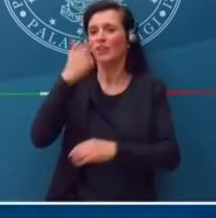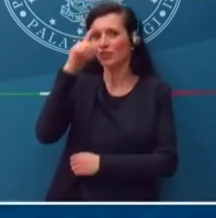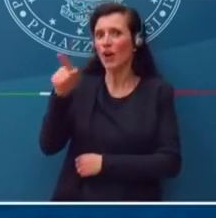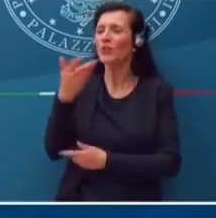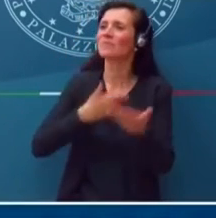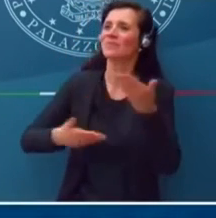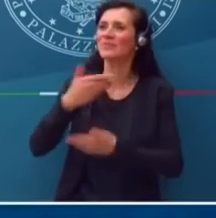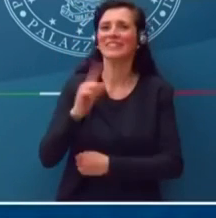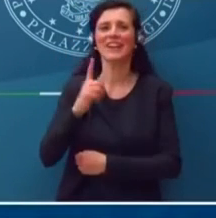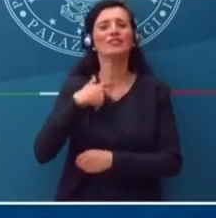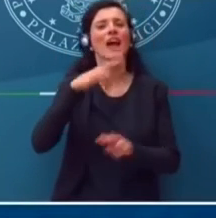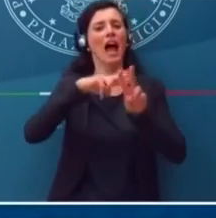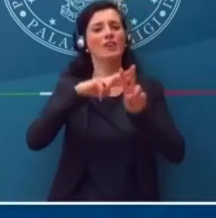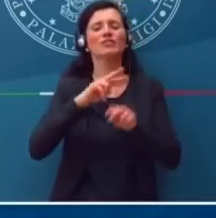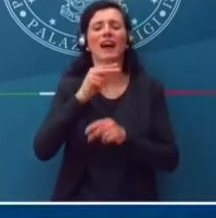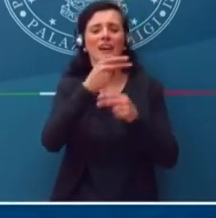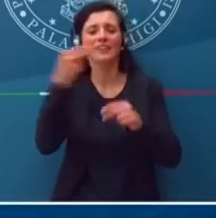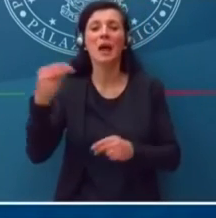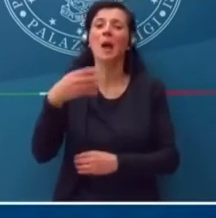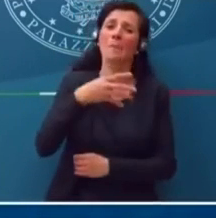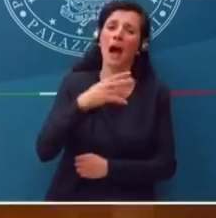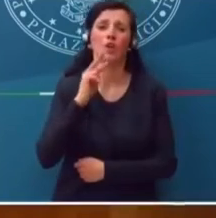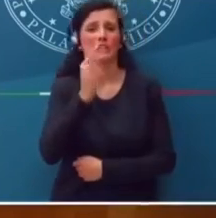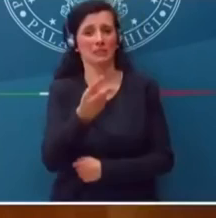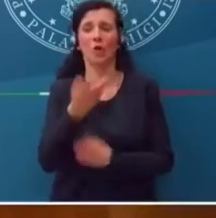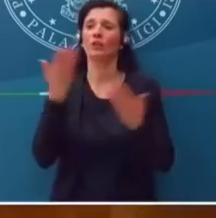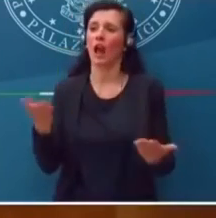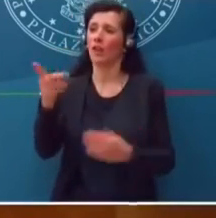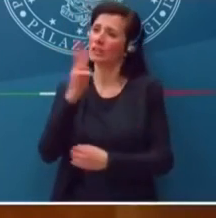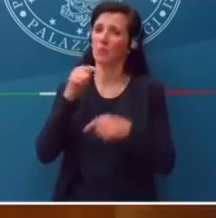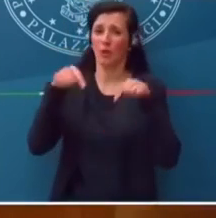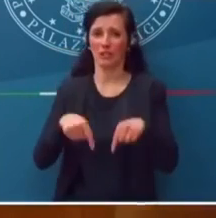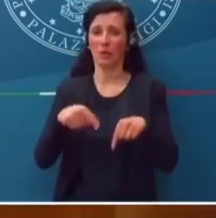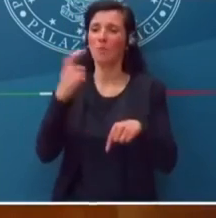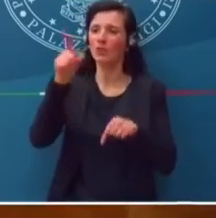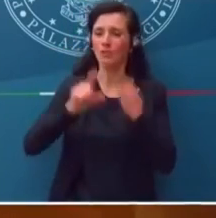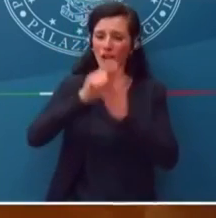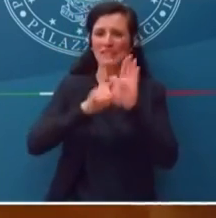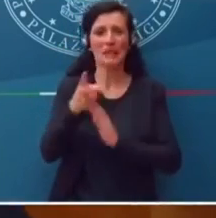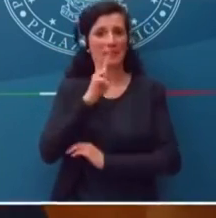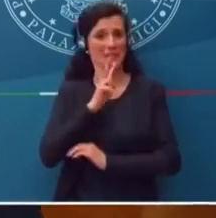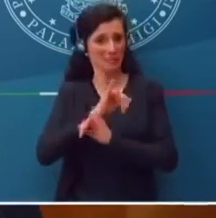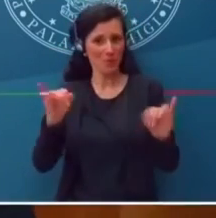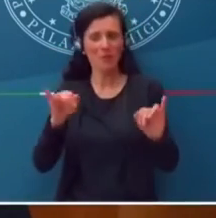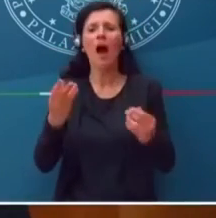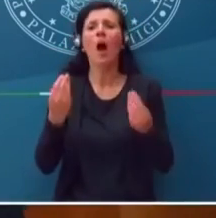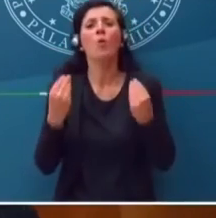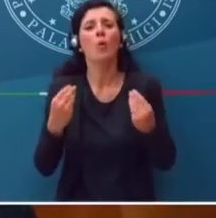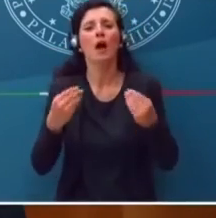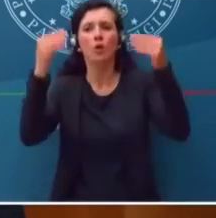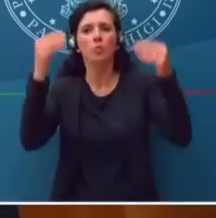Mario rispondi. Allora mi risponda qua, visto che non mi risponderà mai su Instagram. Quando avremo la banda